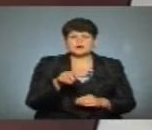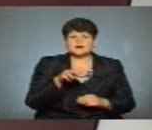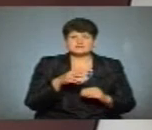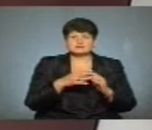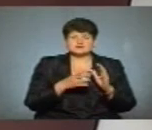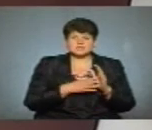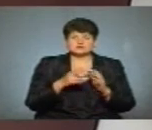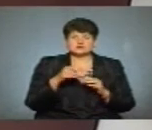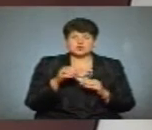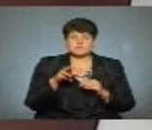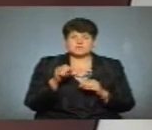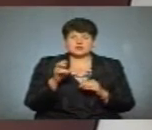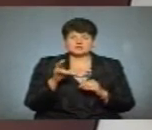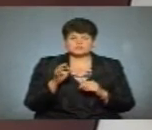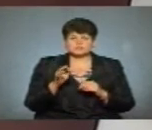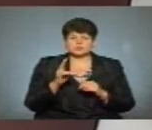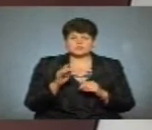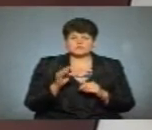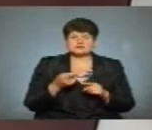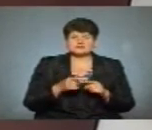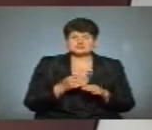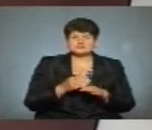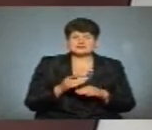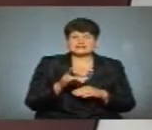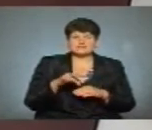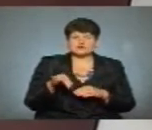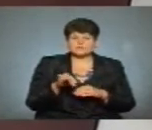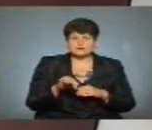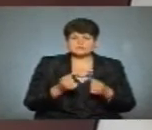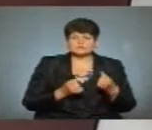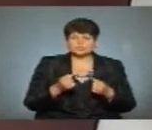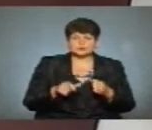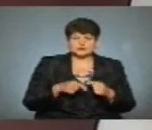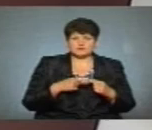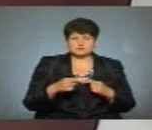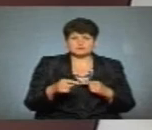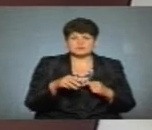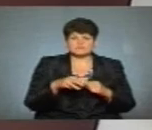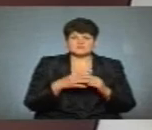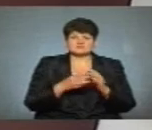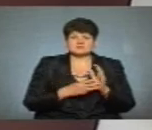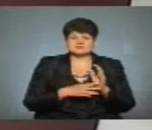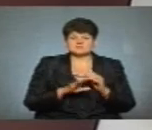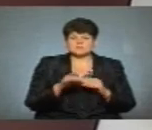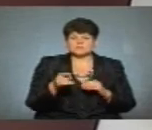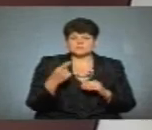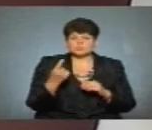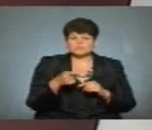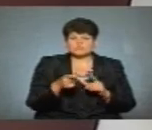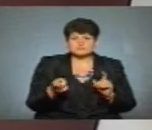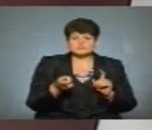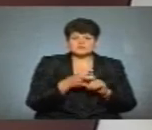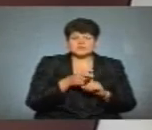М-19 Доманове-Ковель, Чернівці, Теребличе – це частина європейського автомобільного маршруту Е-85. На Тернопільщині вона